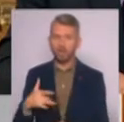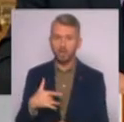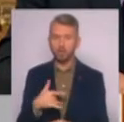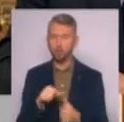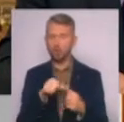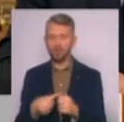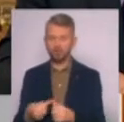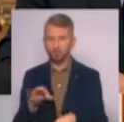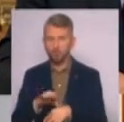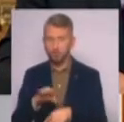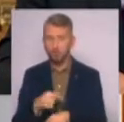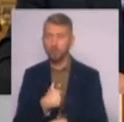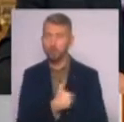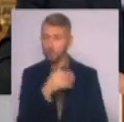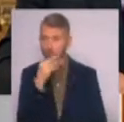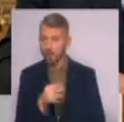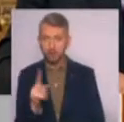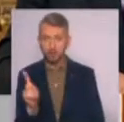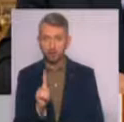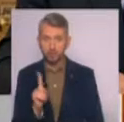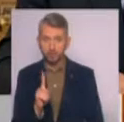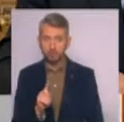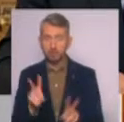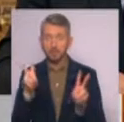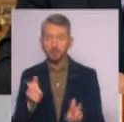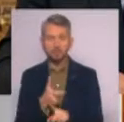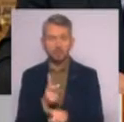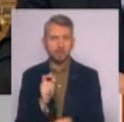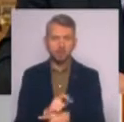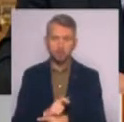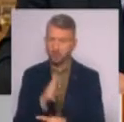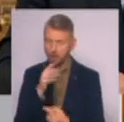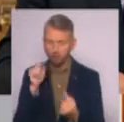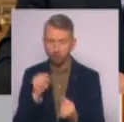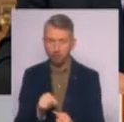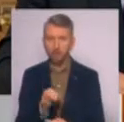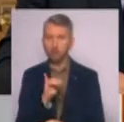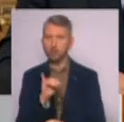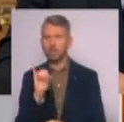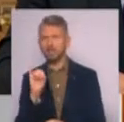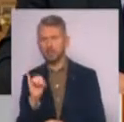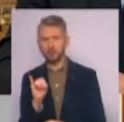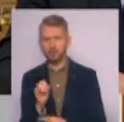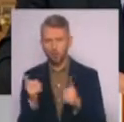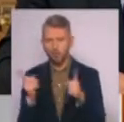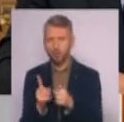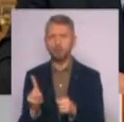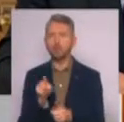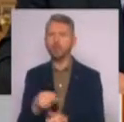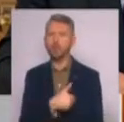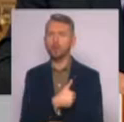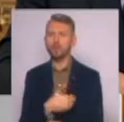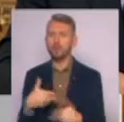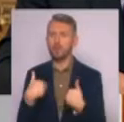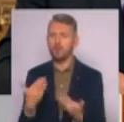захворювання. І я хочу сказати, що тема дуже актуальна. Юрій Іванович, двома штрихами, що ви хочете побажати